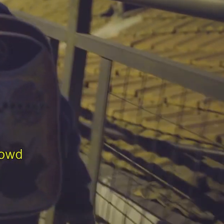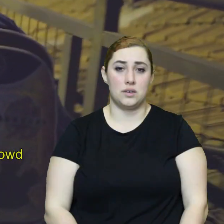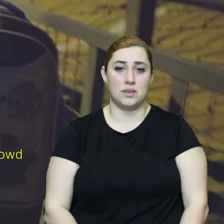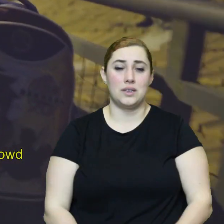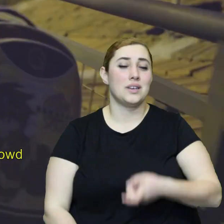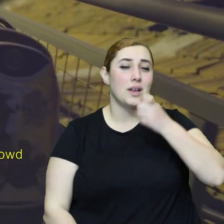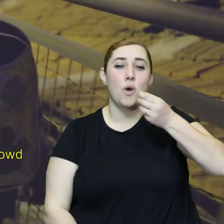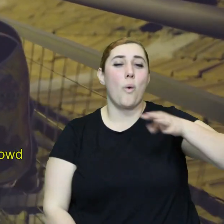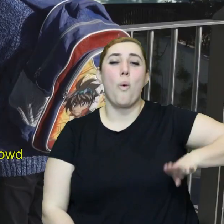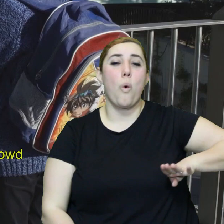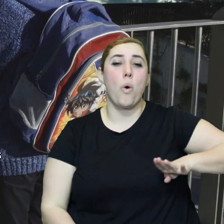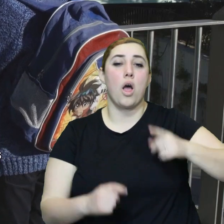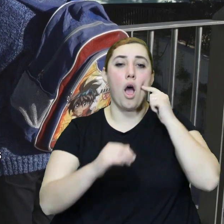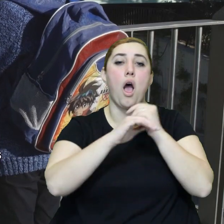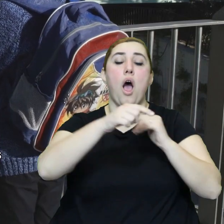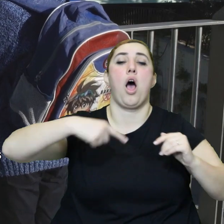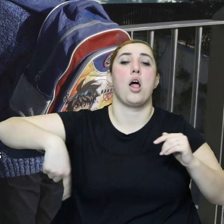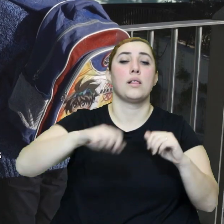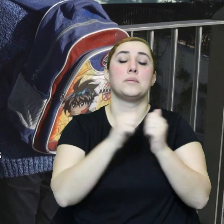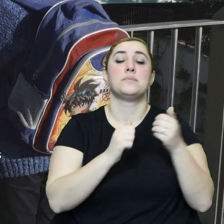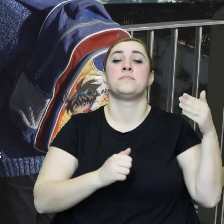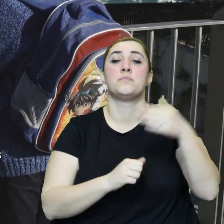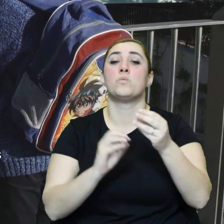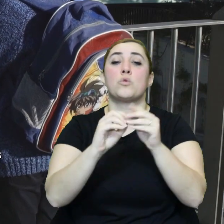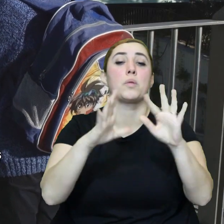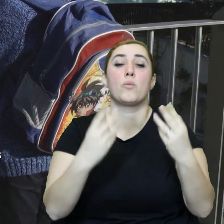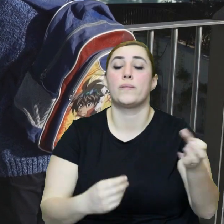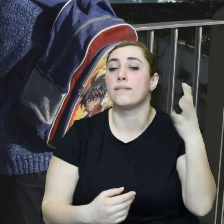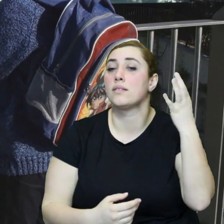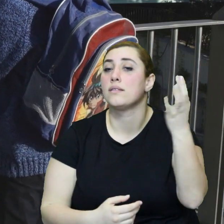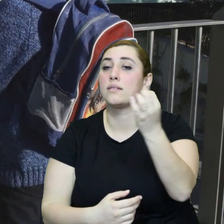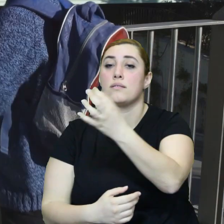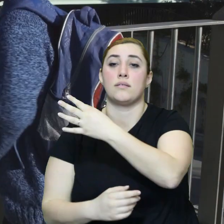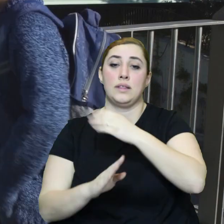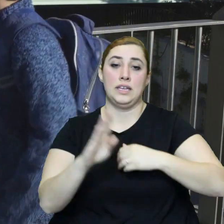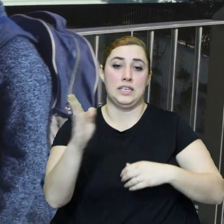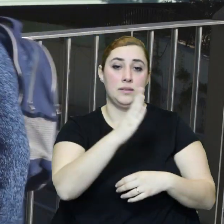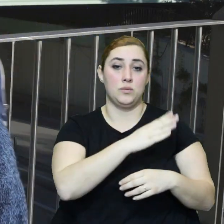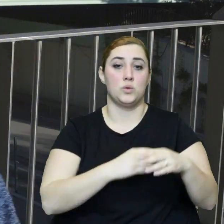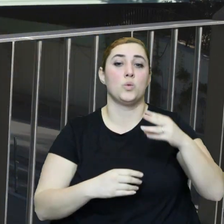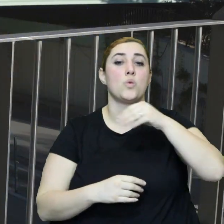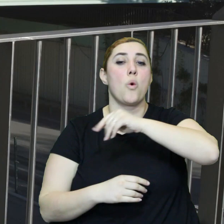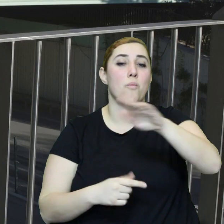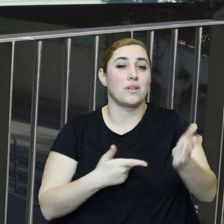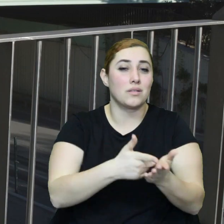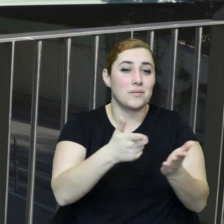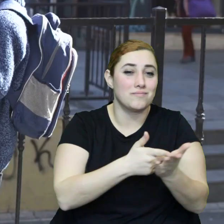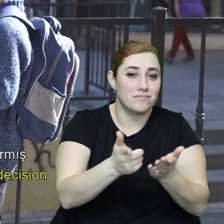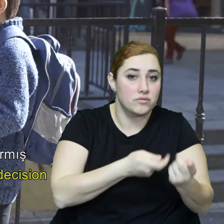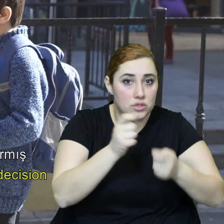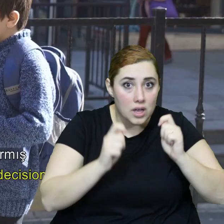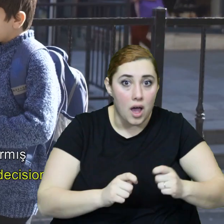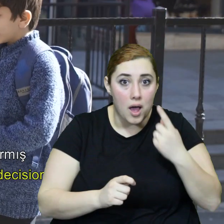Biraz halkın arasına karışıp onların dertlerini dinlemeye başlıyor. Geçitten akan trafiğe bakıyor. Toprakların sürülüşünü